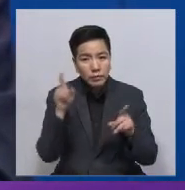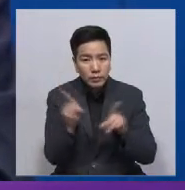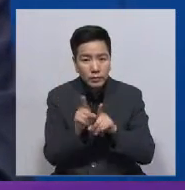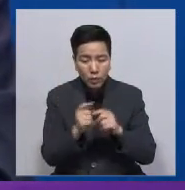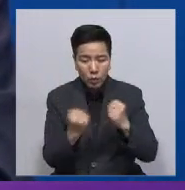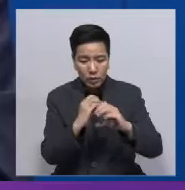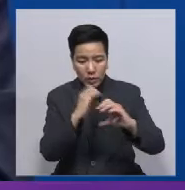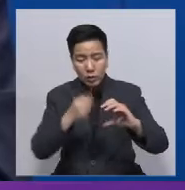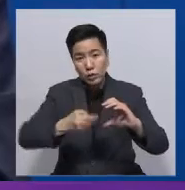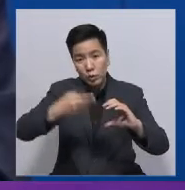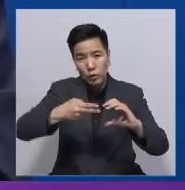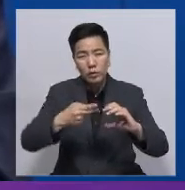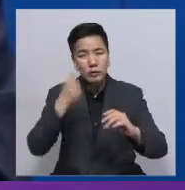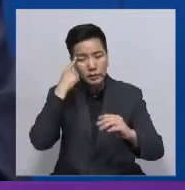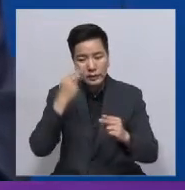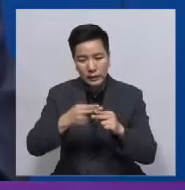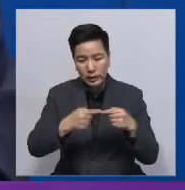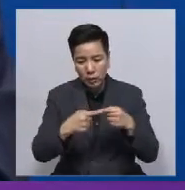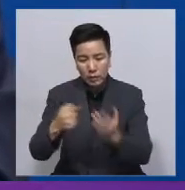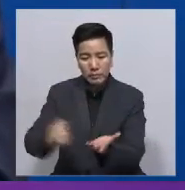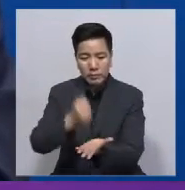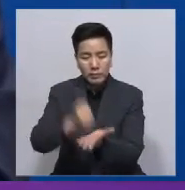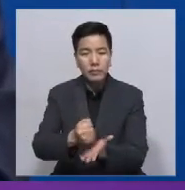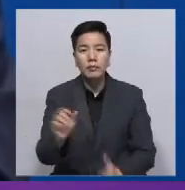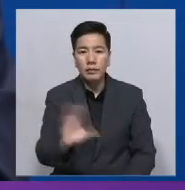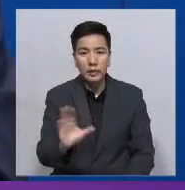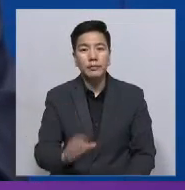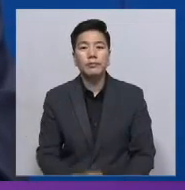รถ2 ชั้นนี้ก็ไม่ให้จดทะเบียนนะครับ